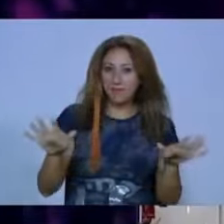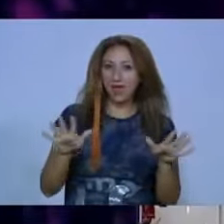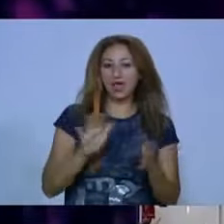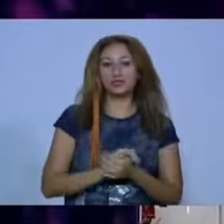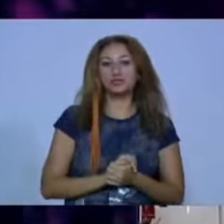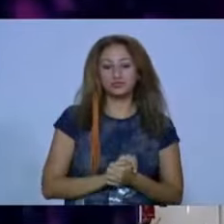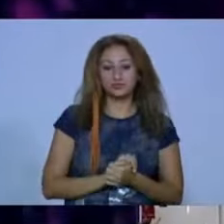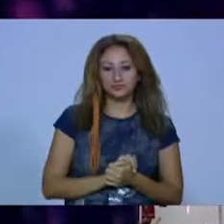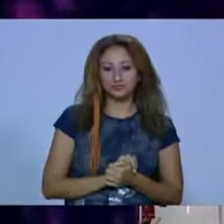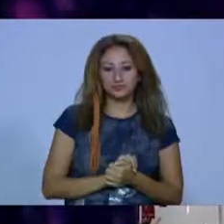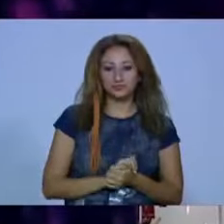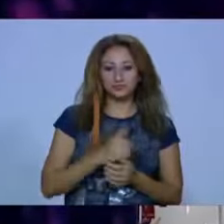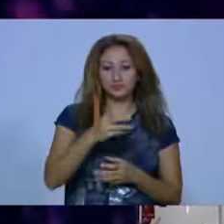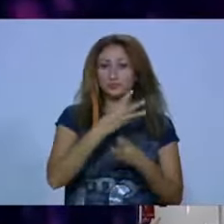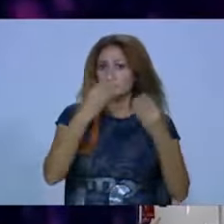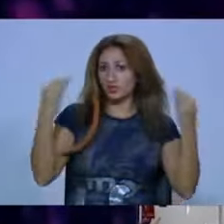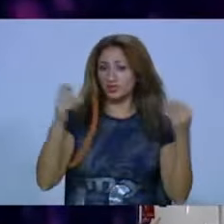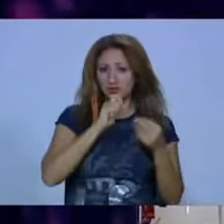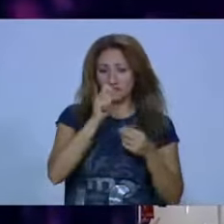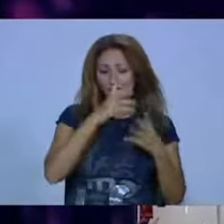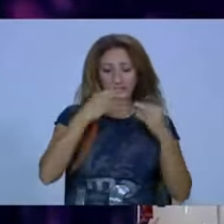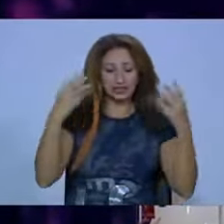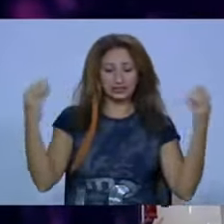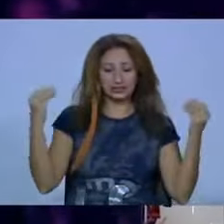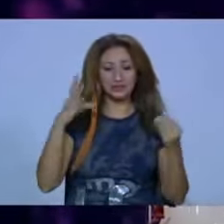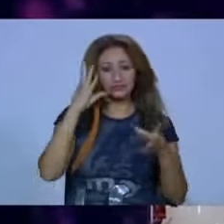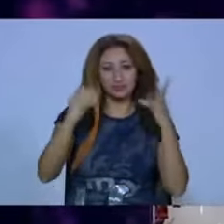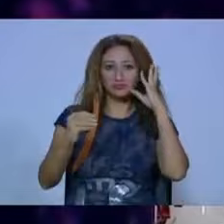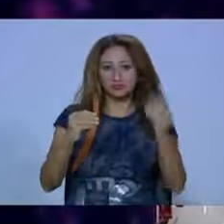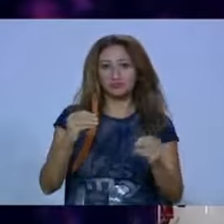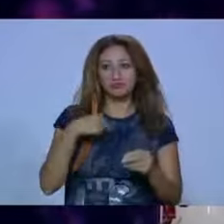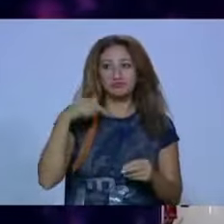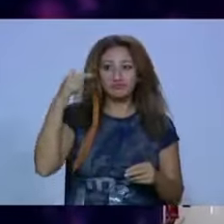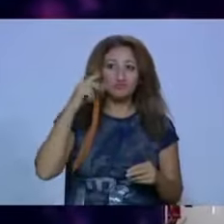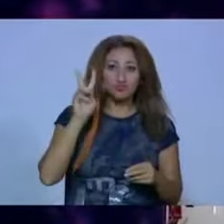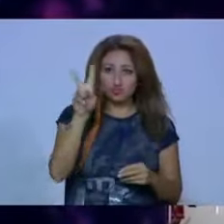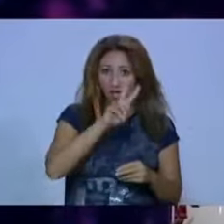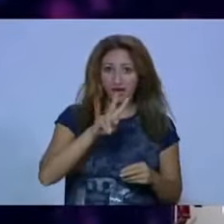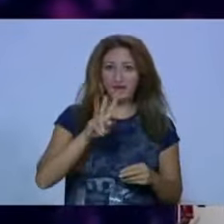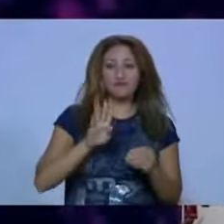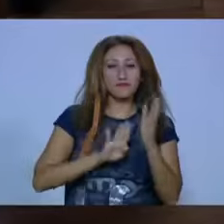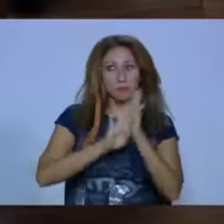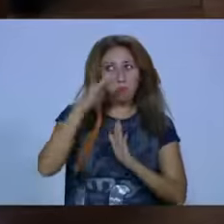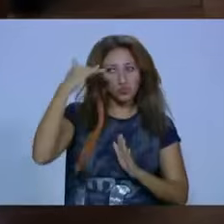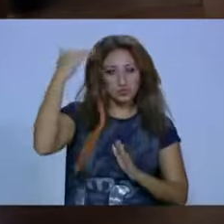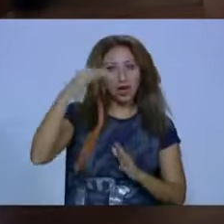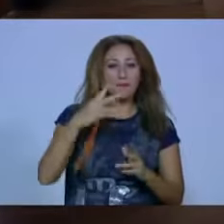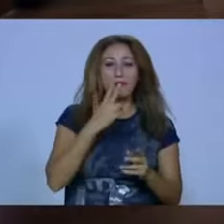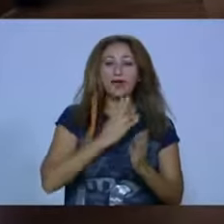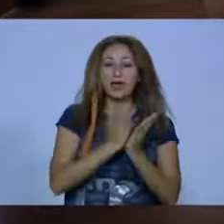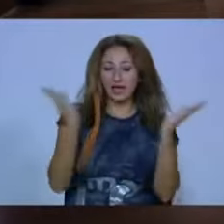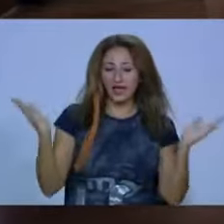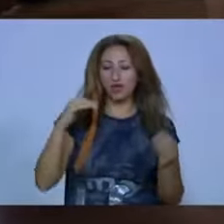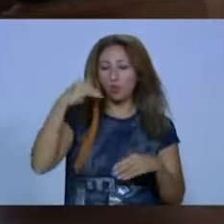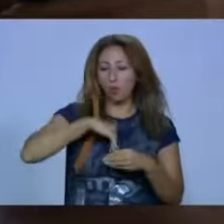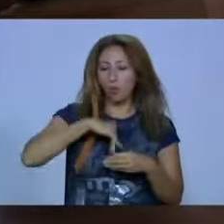الخير. الحقيقه كم فقرات عظيمه جدا جدا كلها بتديني امل وتقول ان احنا كلنا جوانا خير، كلنا مقبلين على